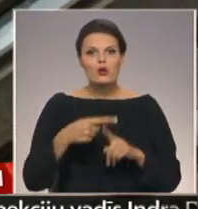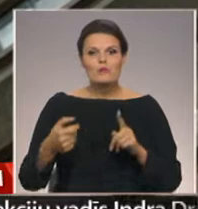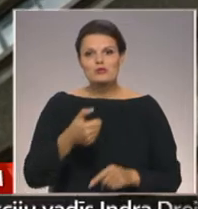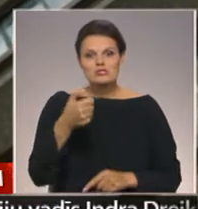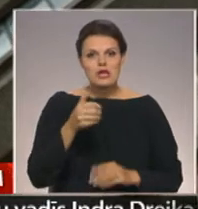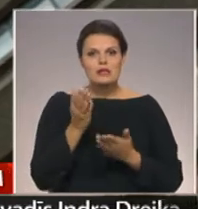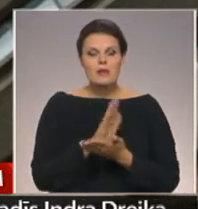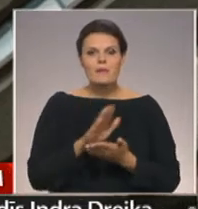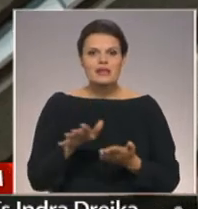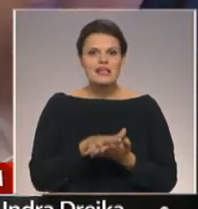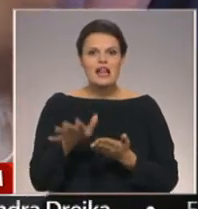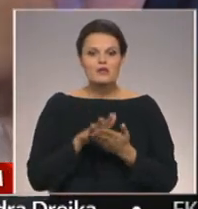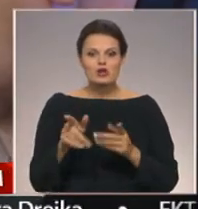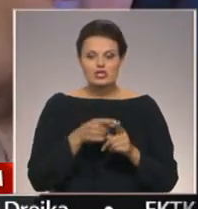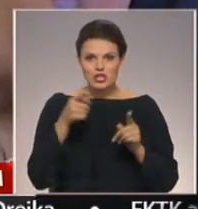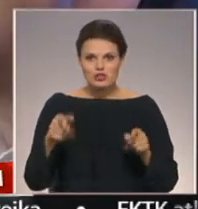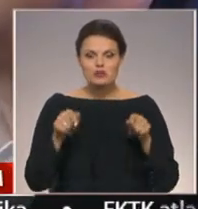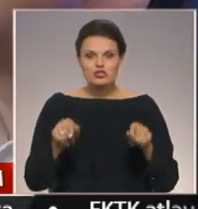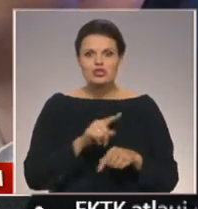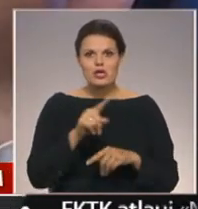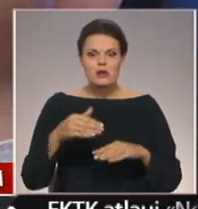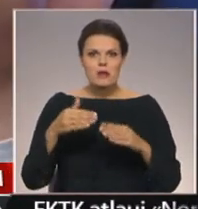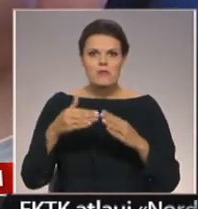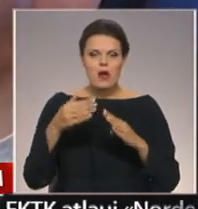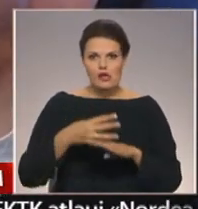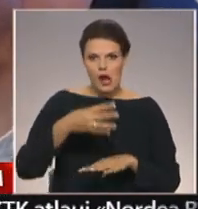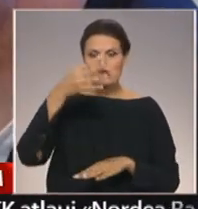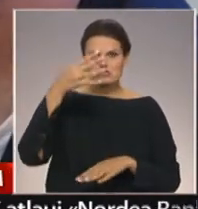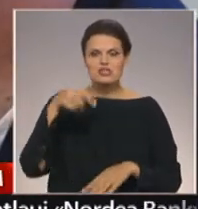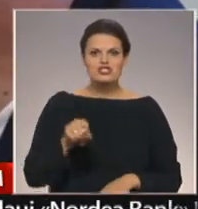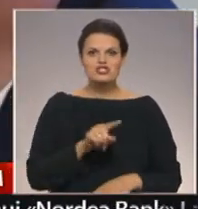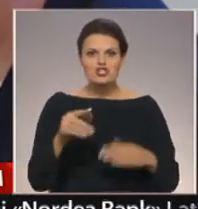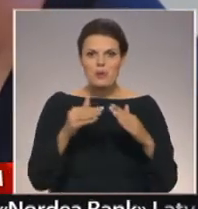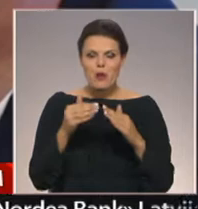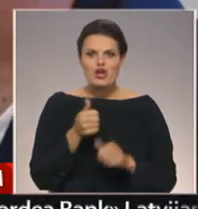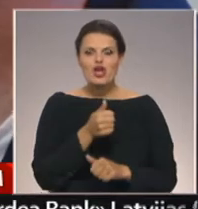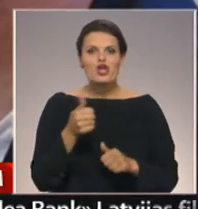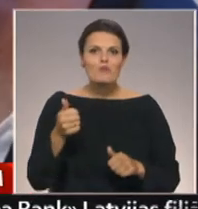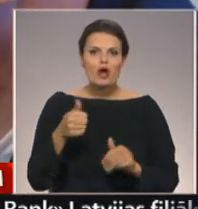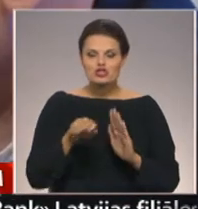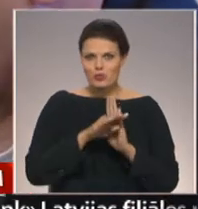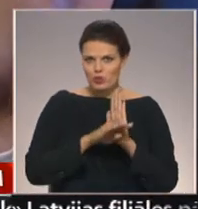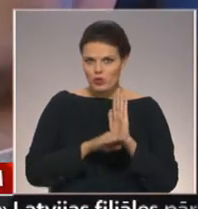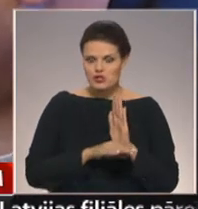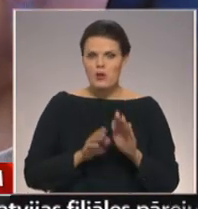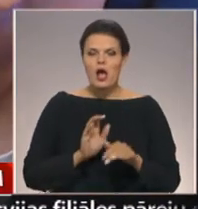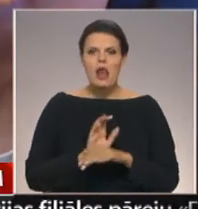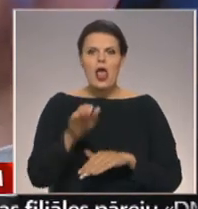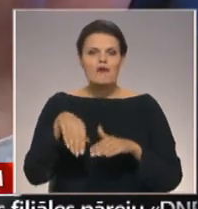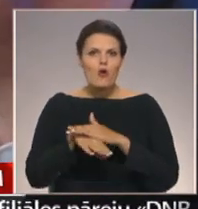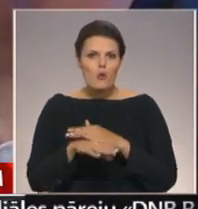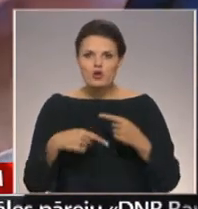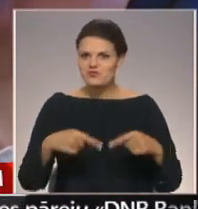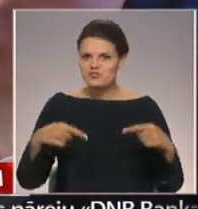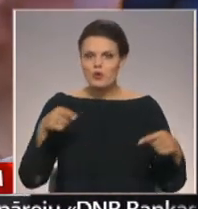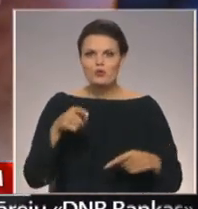pusgada beigsies lietošanas termiņš. Šī ir atsaltne, šī ir māja ar īpašiem nosacījumiem, ar evakuāciju un vispārējo,